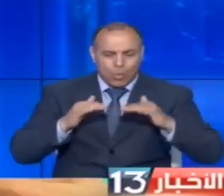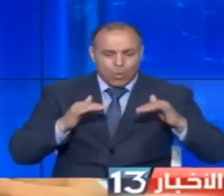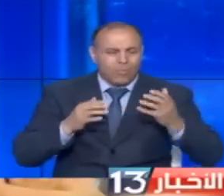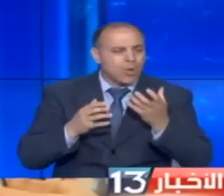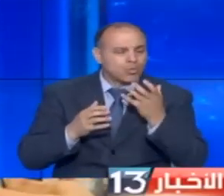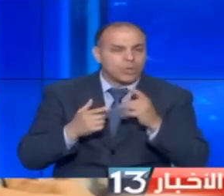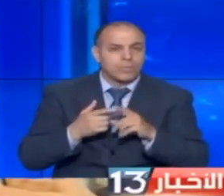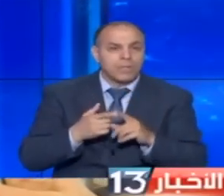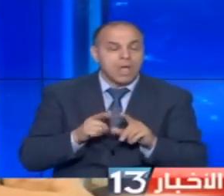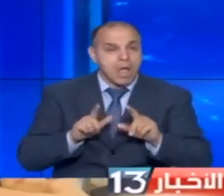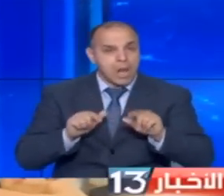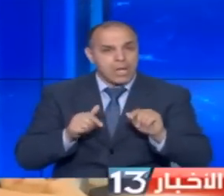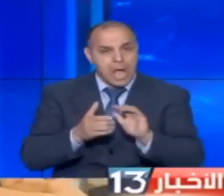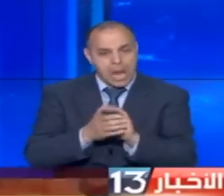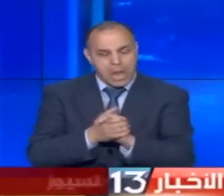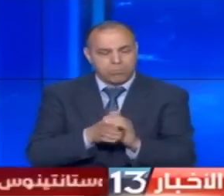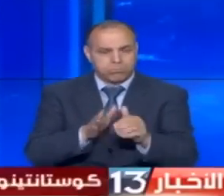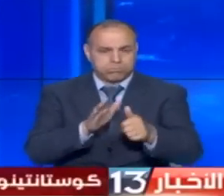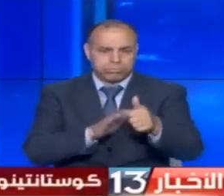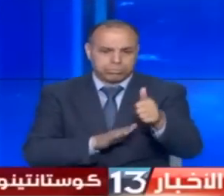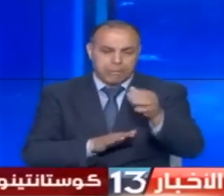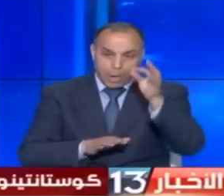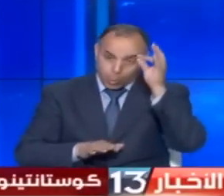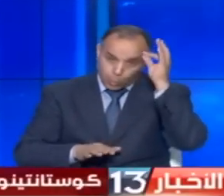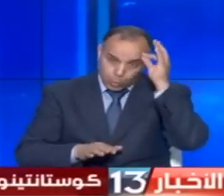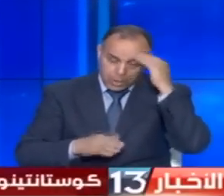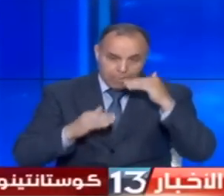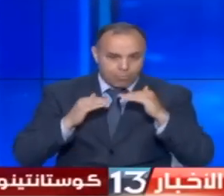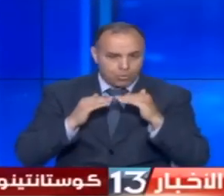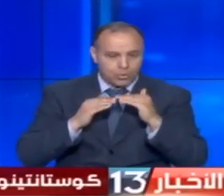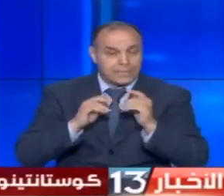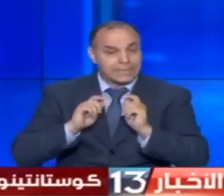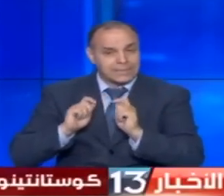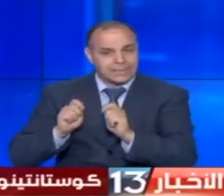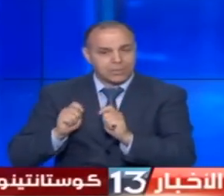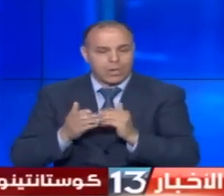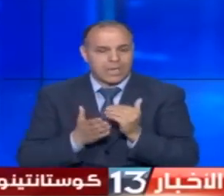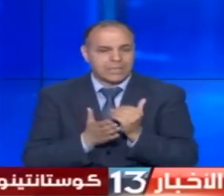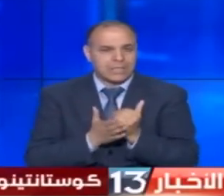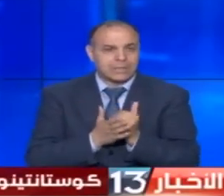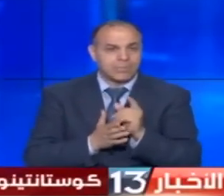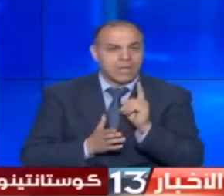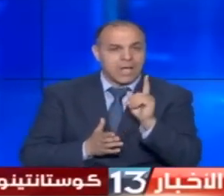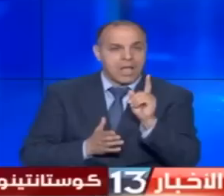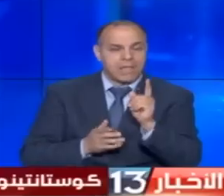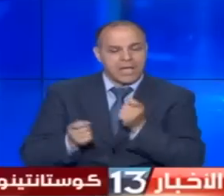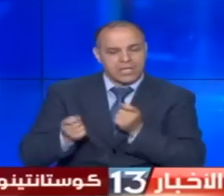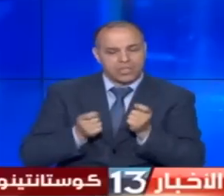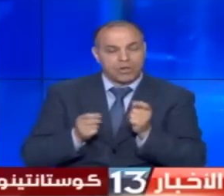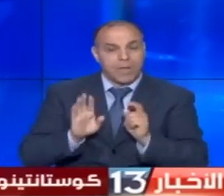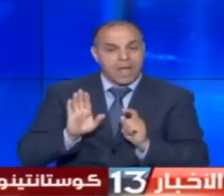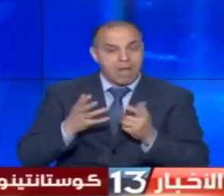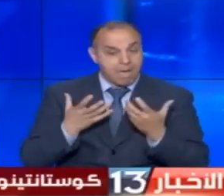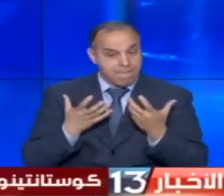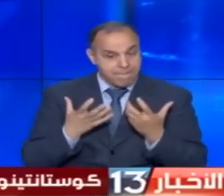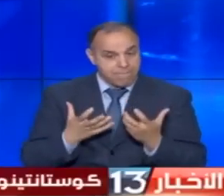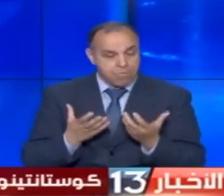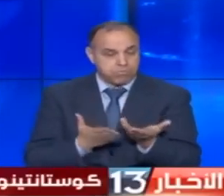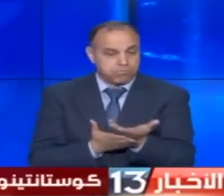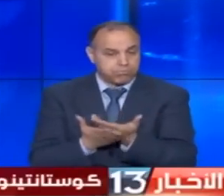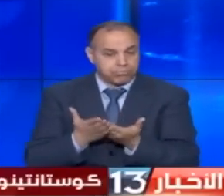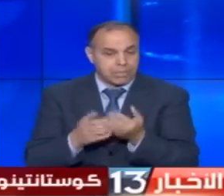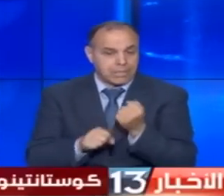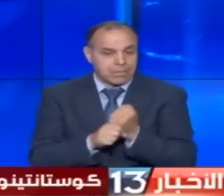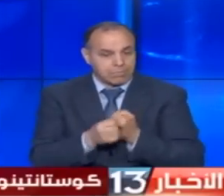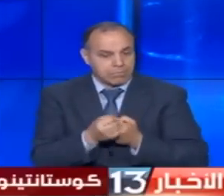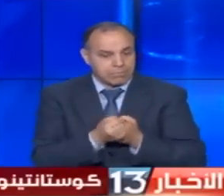لدينا علاقات متميزه مع تونس على المستويين السياسي والاقتصادي خاصه التجاريه منها ونحتاج الى تعزيزها وما